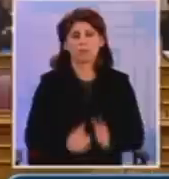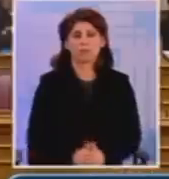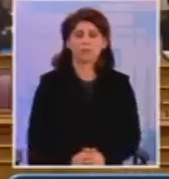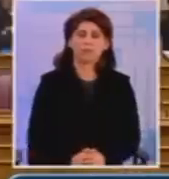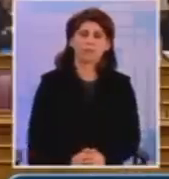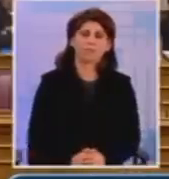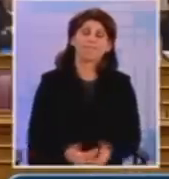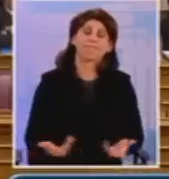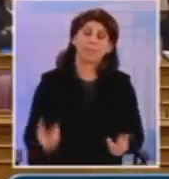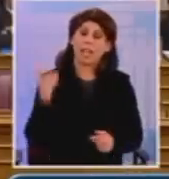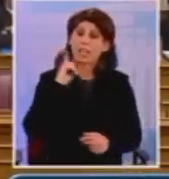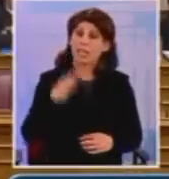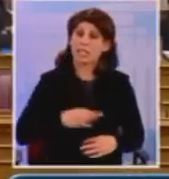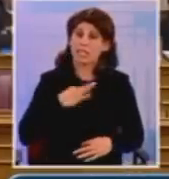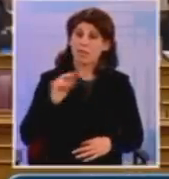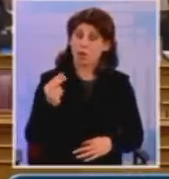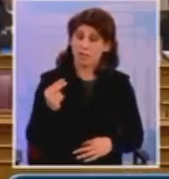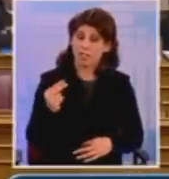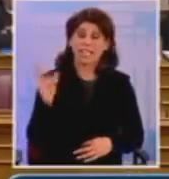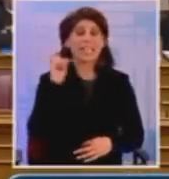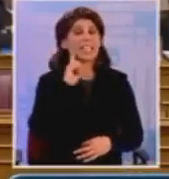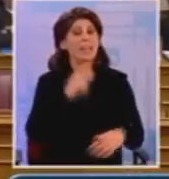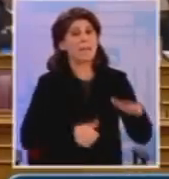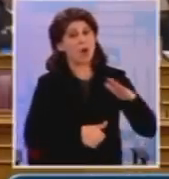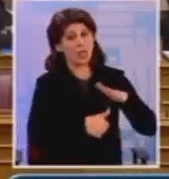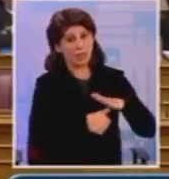Κυρίες και κύριοι βουλευτές, κυρία Πρόεδρε,